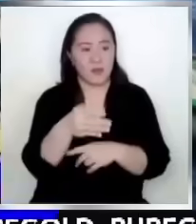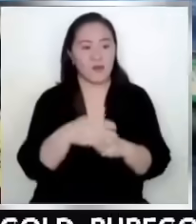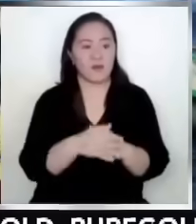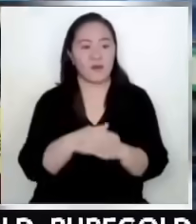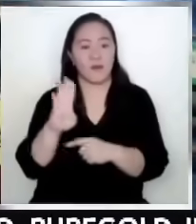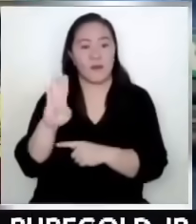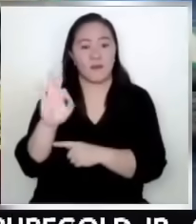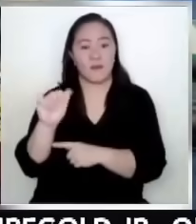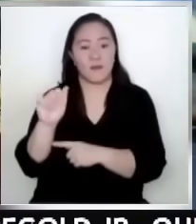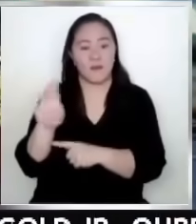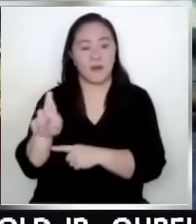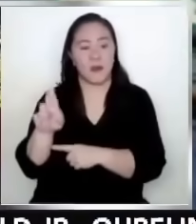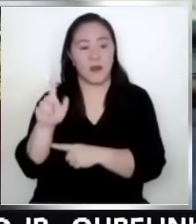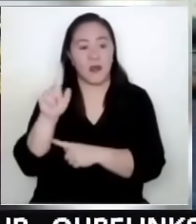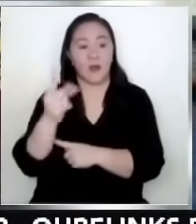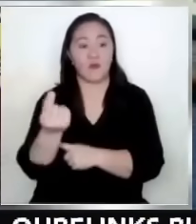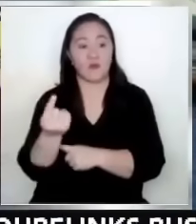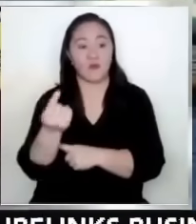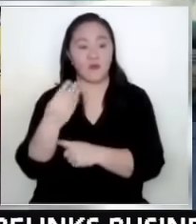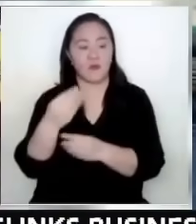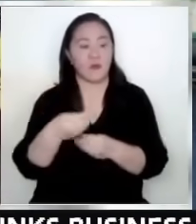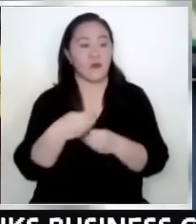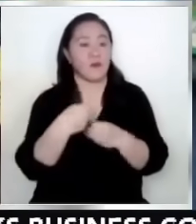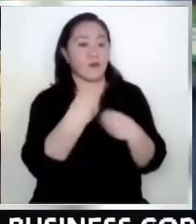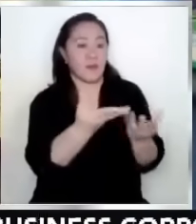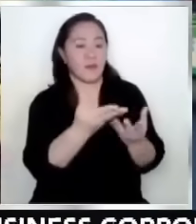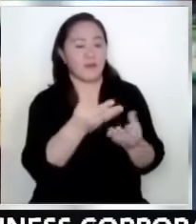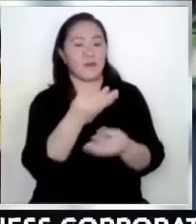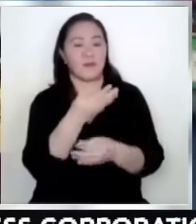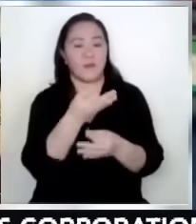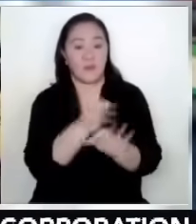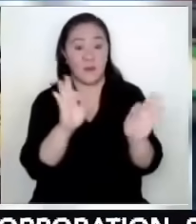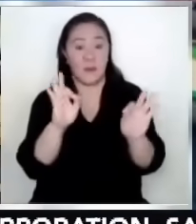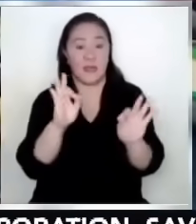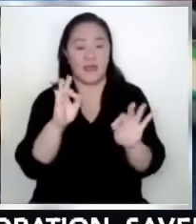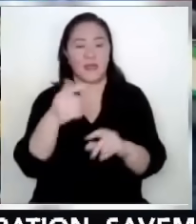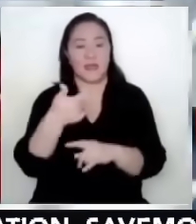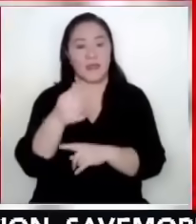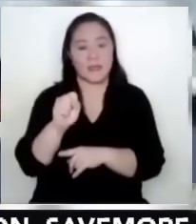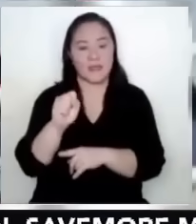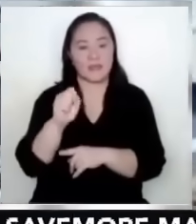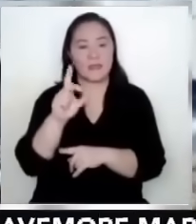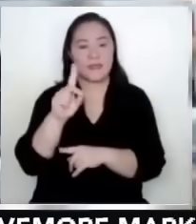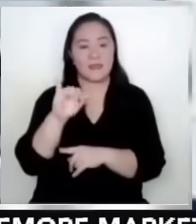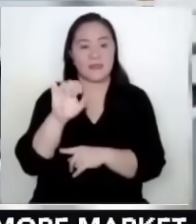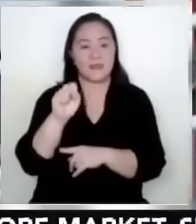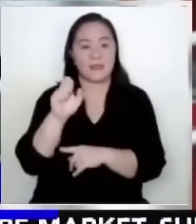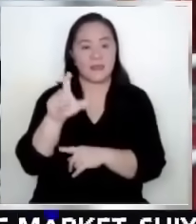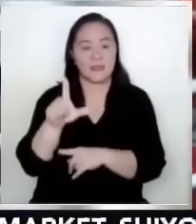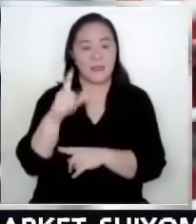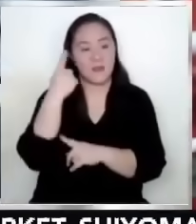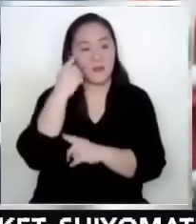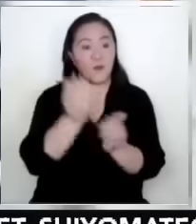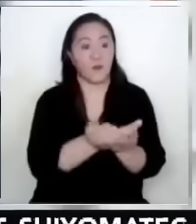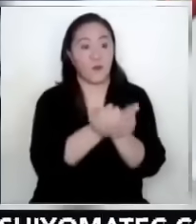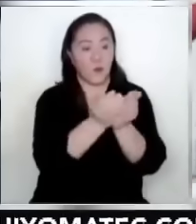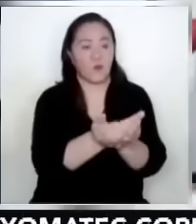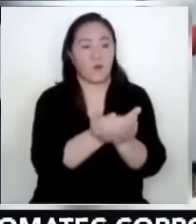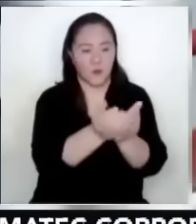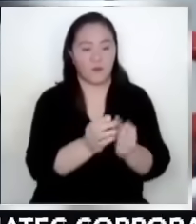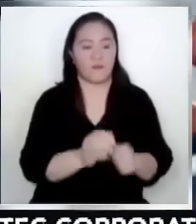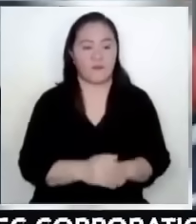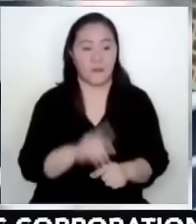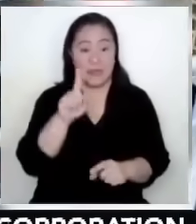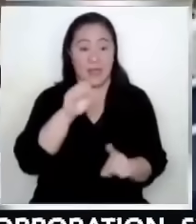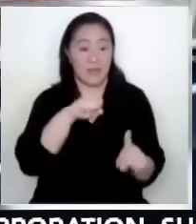ganitong pamimigay ng libreng diesel ng BRP Dato Bangkaw sa Bajo de Masinloc o Scarborough Shoal. Ganito ang karaniwang eksena dito sa Scarborough Shoal